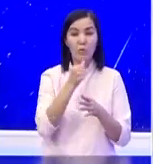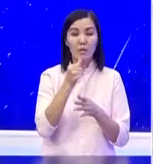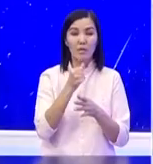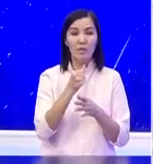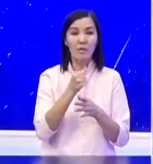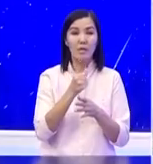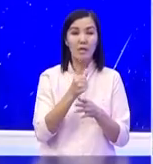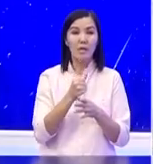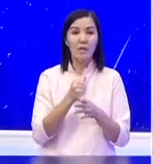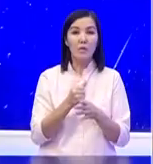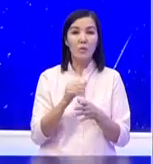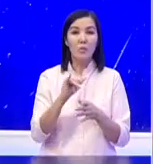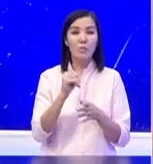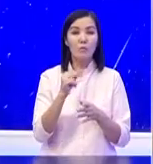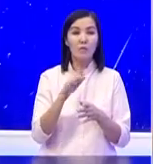сырье добывают с участка Жамансай.